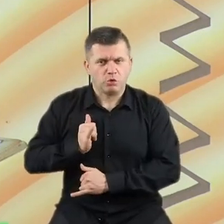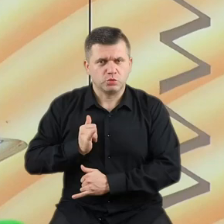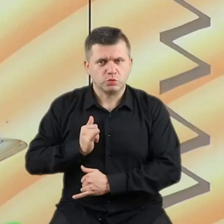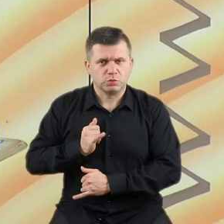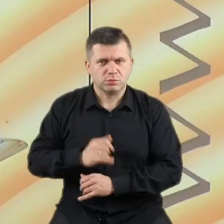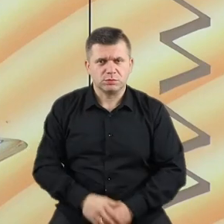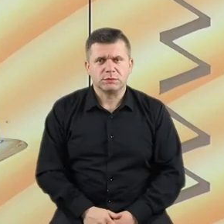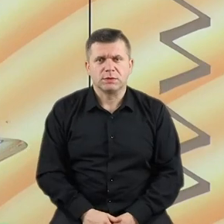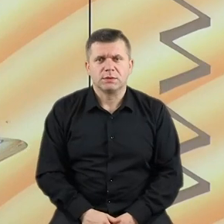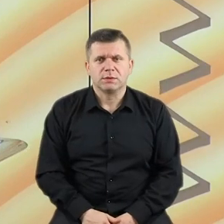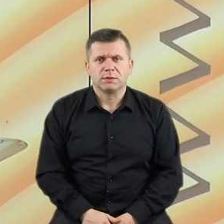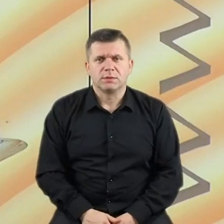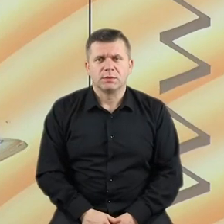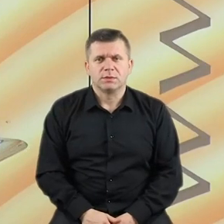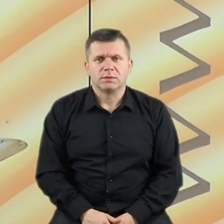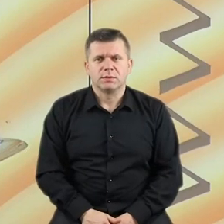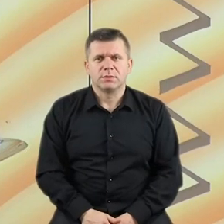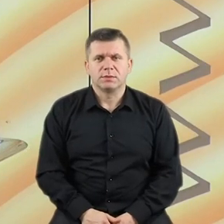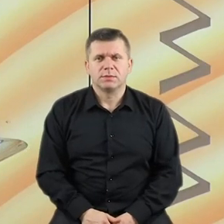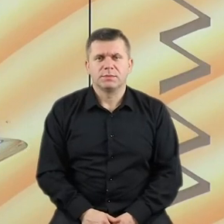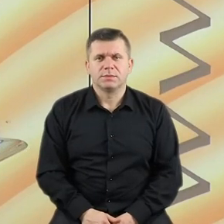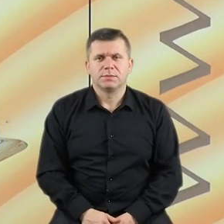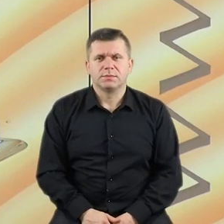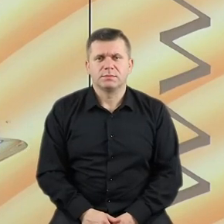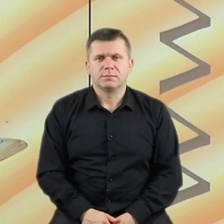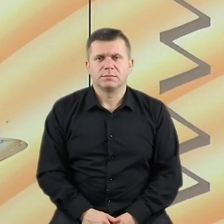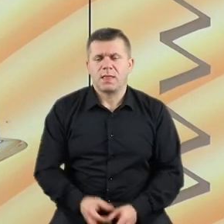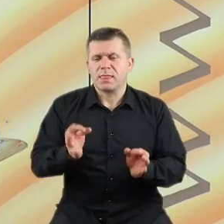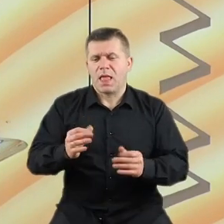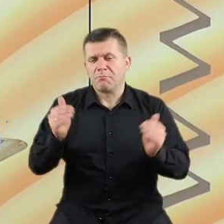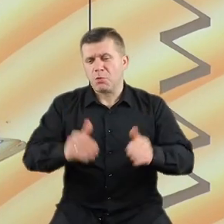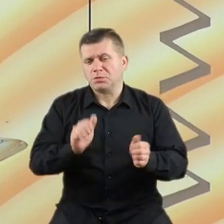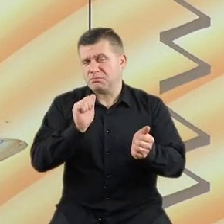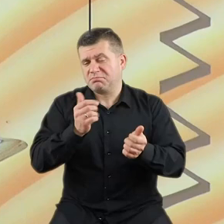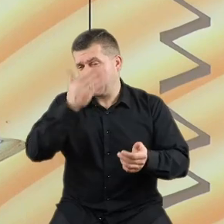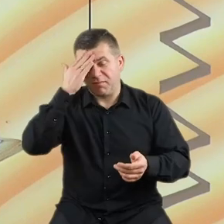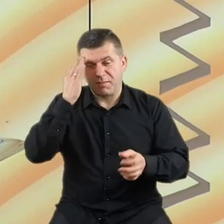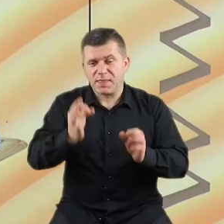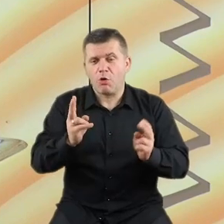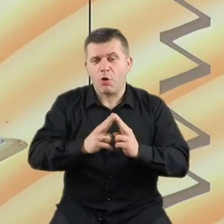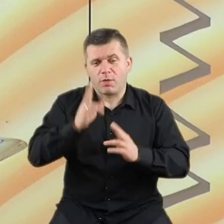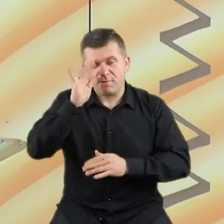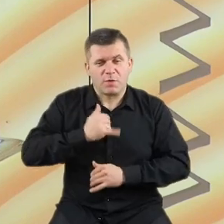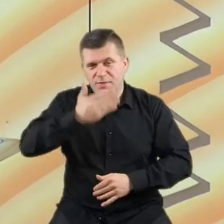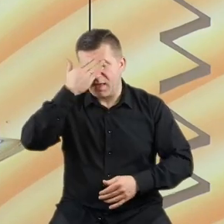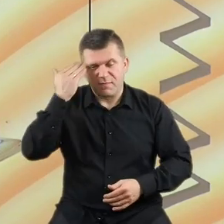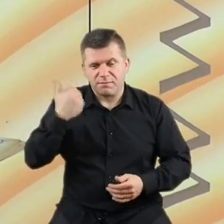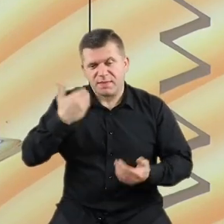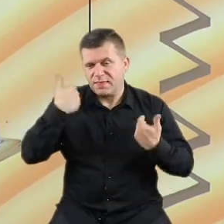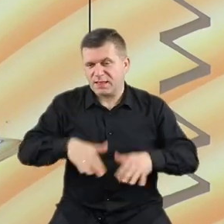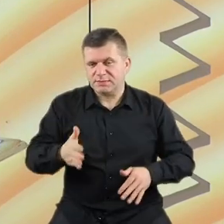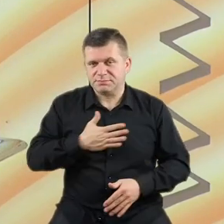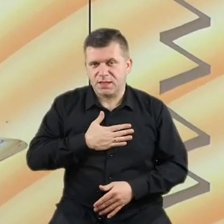to bardzo tam to jest potoczne, może teraz już się mniej robi, nie mam teraz kontaktów z wojskiem, nie chcę mieć,